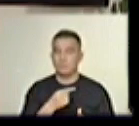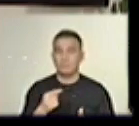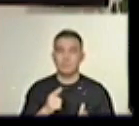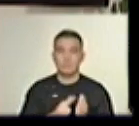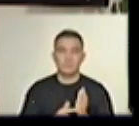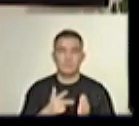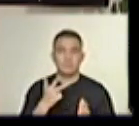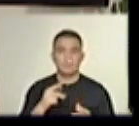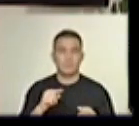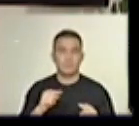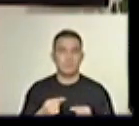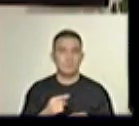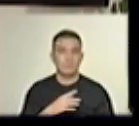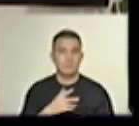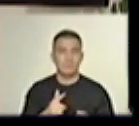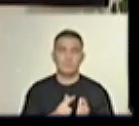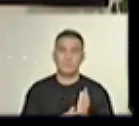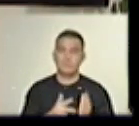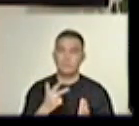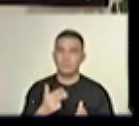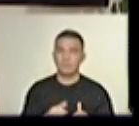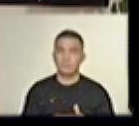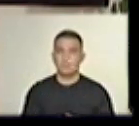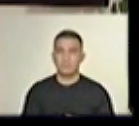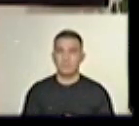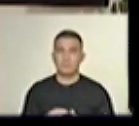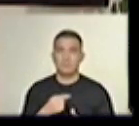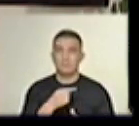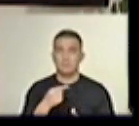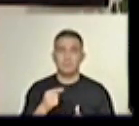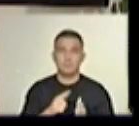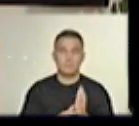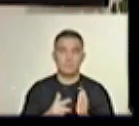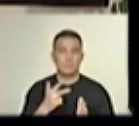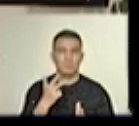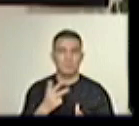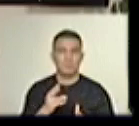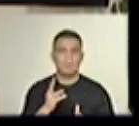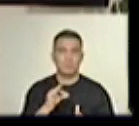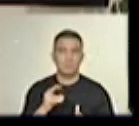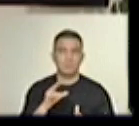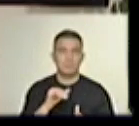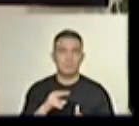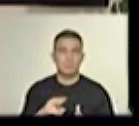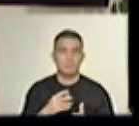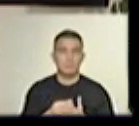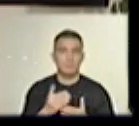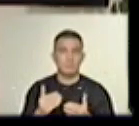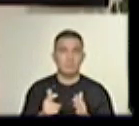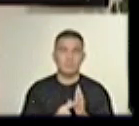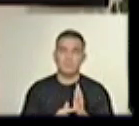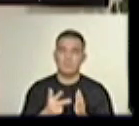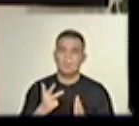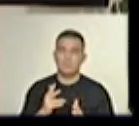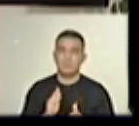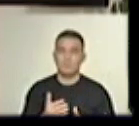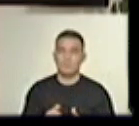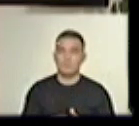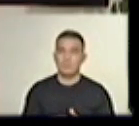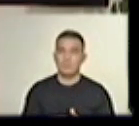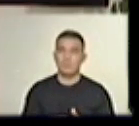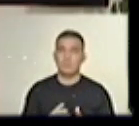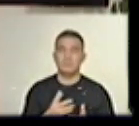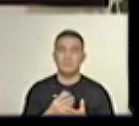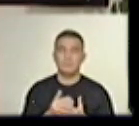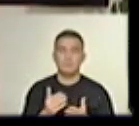ga qarama-qarshi son 73. -73 ning moduli esa 73 ga teng. Ko'rib turganingizdek,